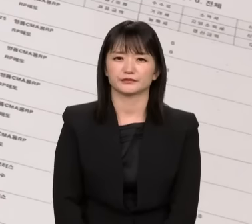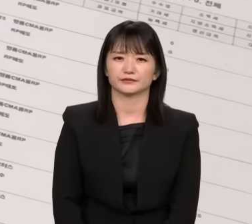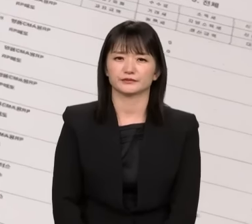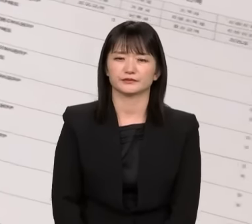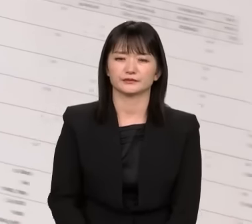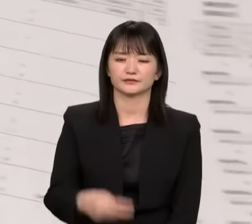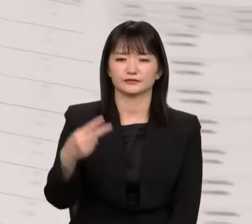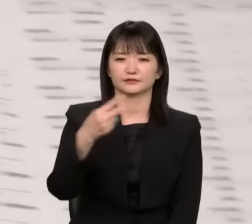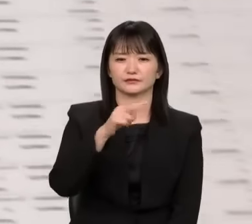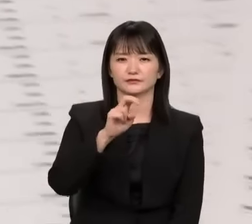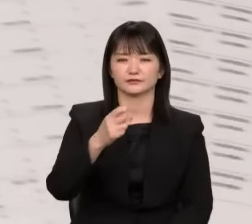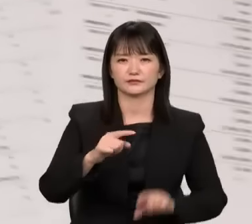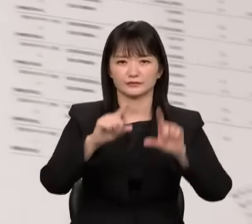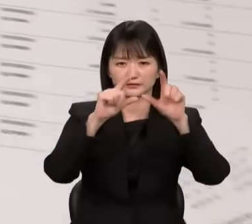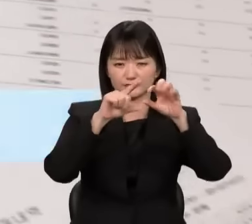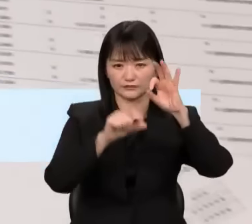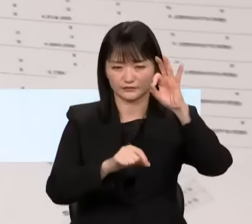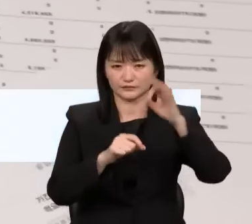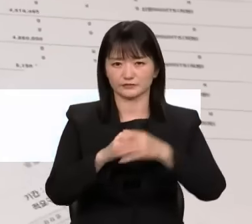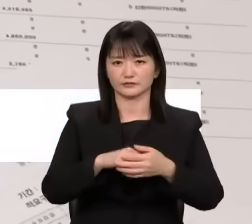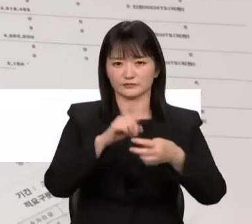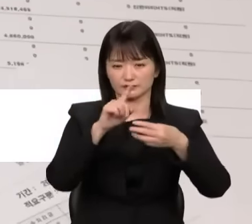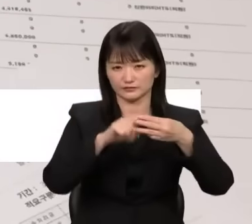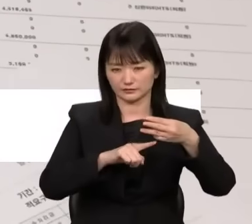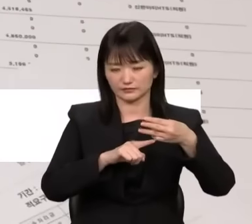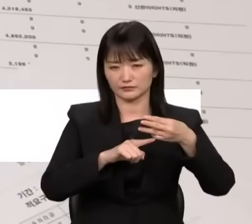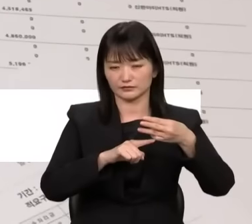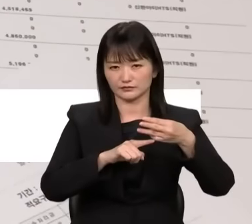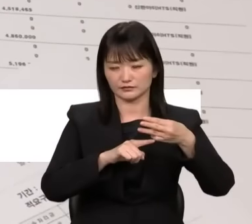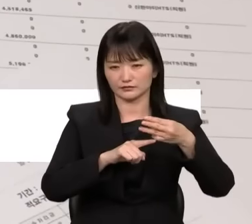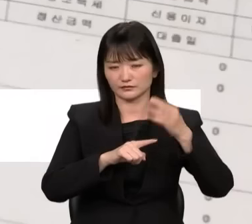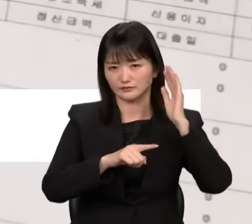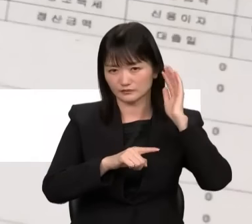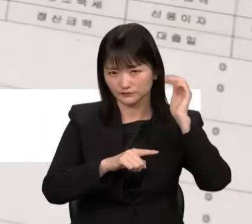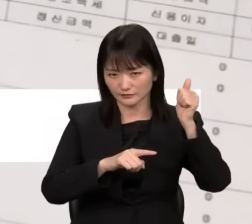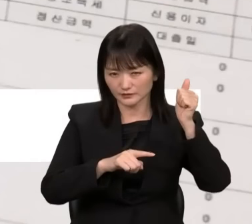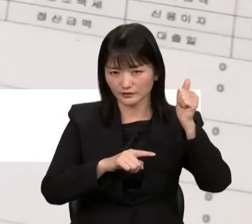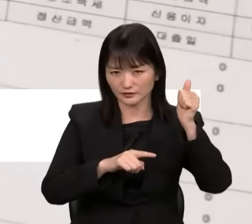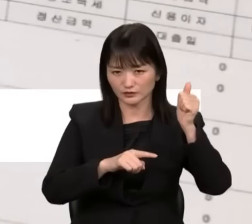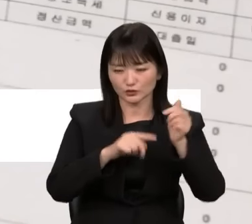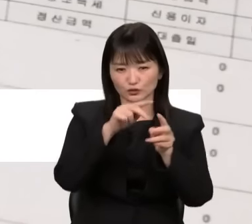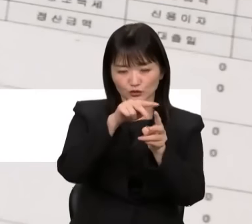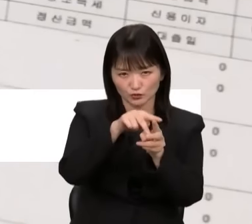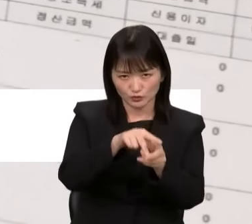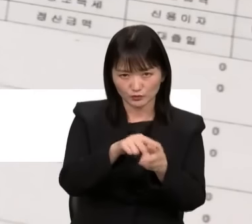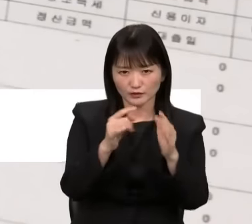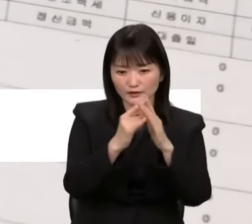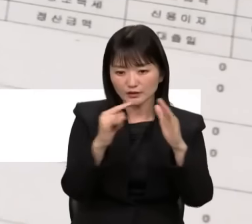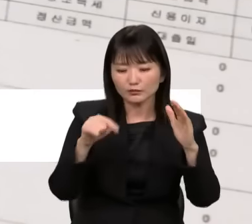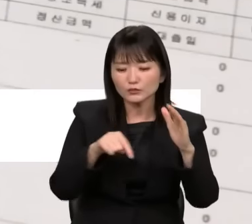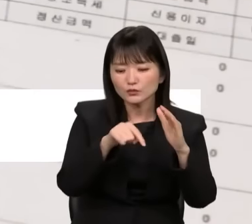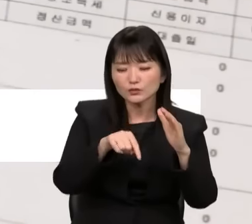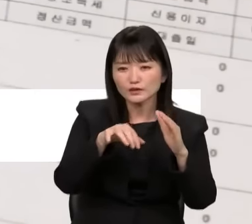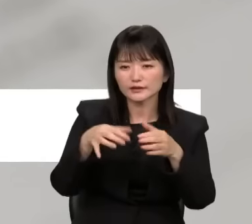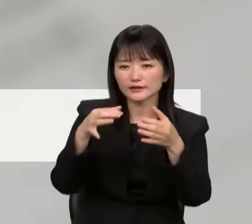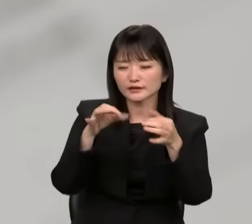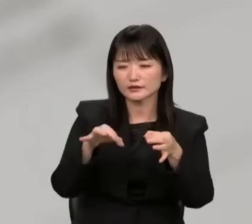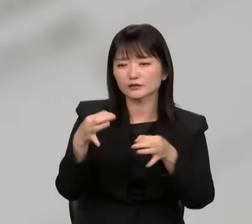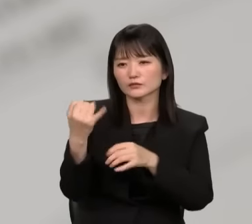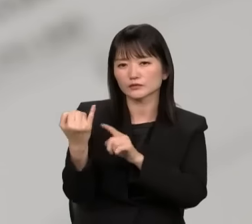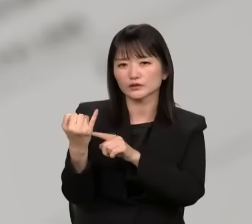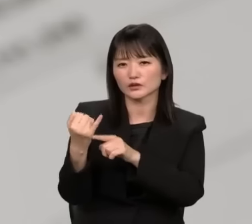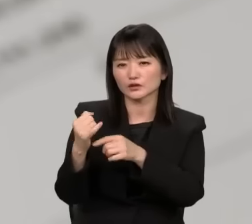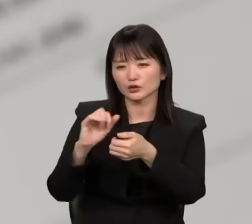2021년 10월 윤성열 당시 국민의 힘 대선후보 캠프 법률팀은 김여사의 주식 거래 내역을 공개했습니다